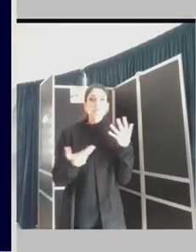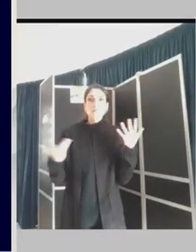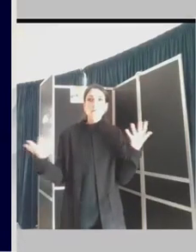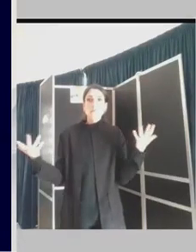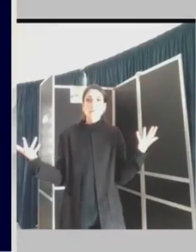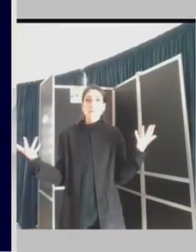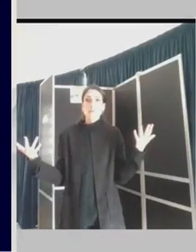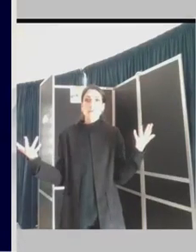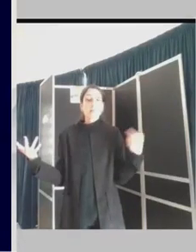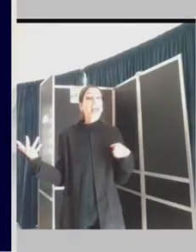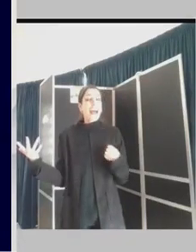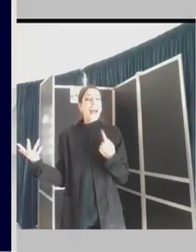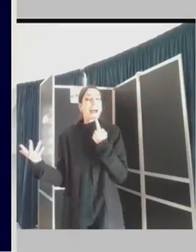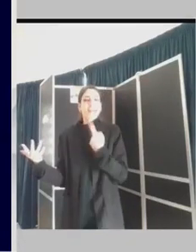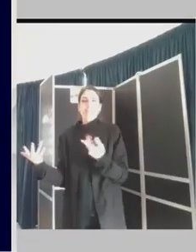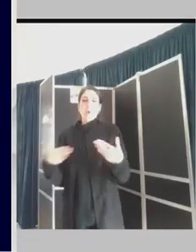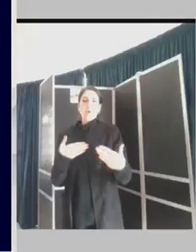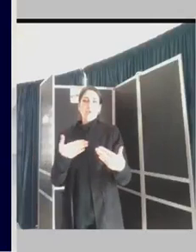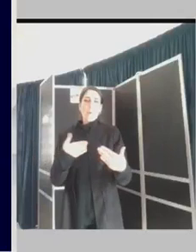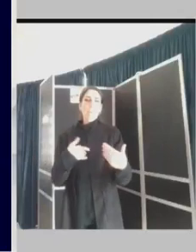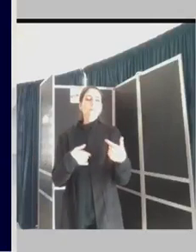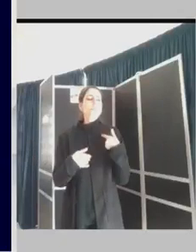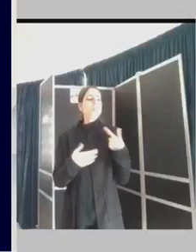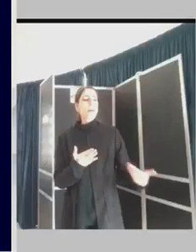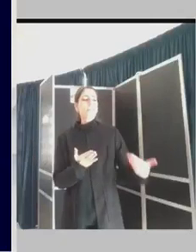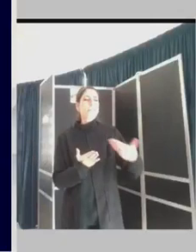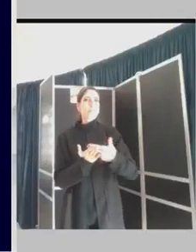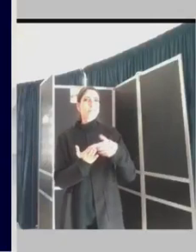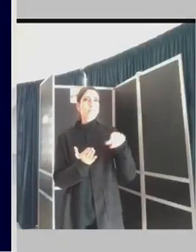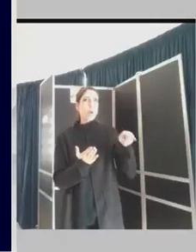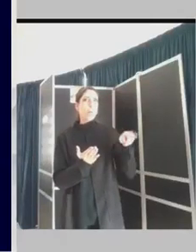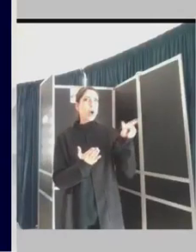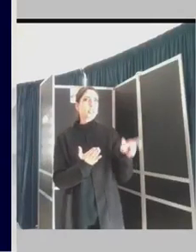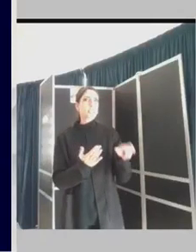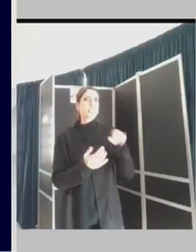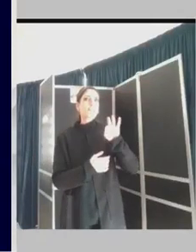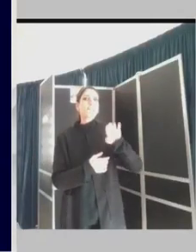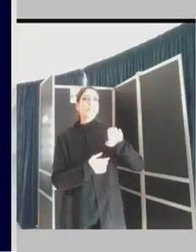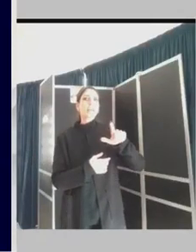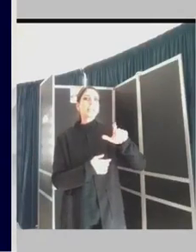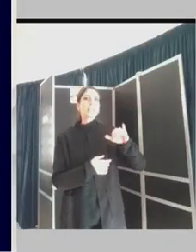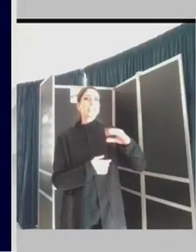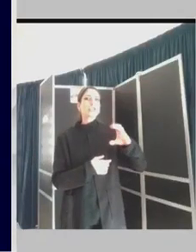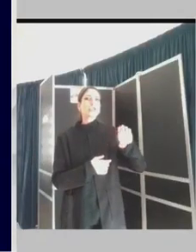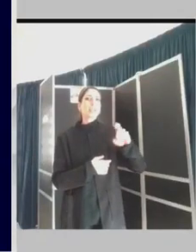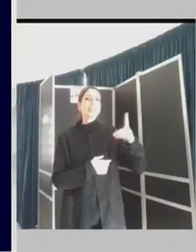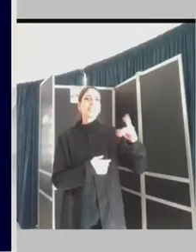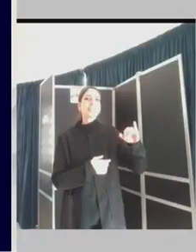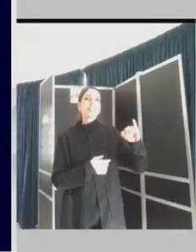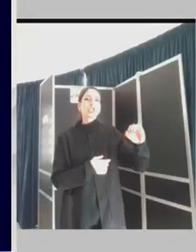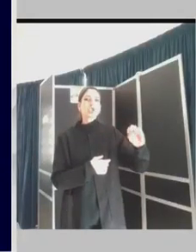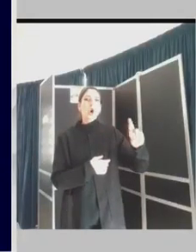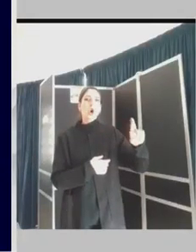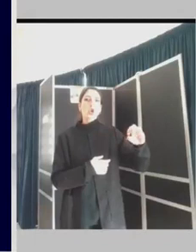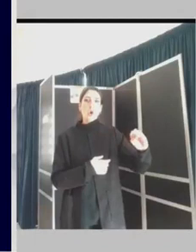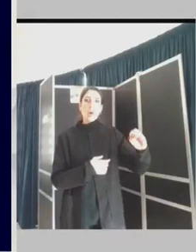la proposta fatta da Felice Di Iorio riguardo al tavolo tecnico, la